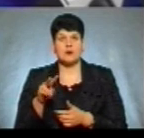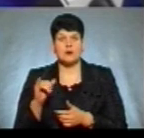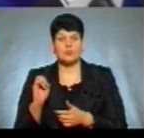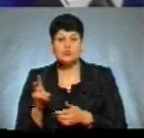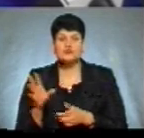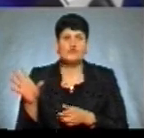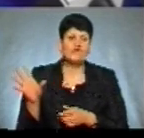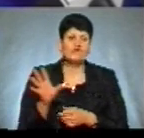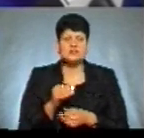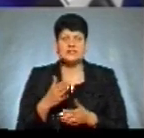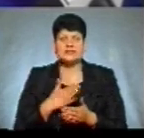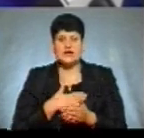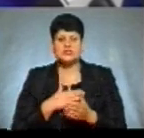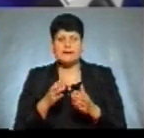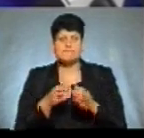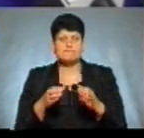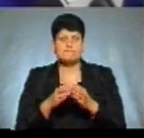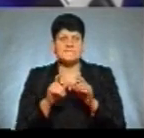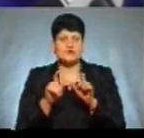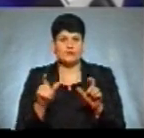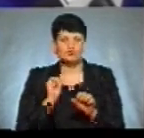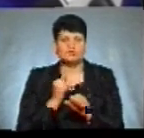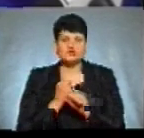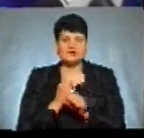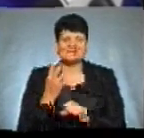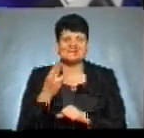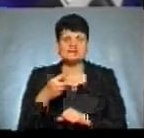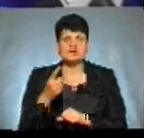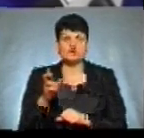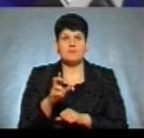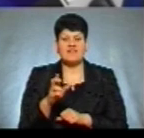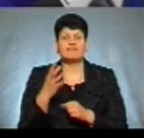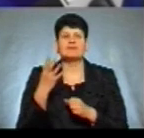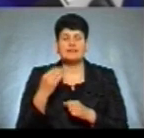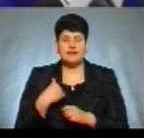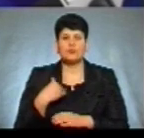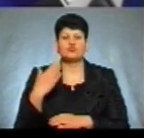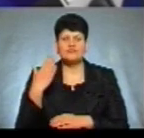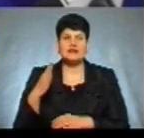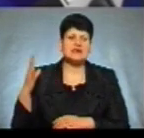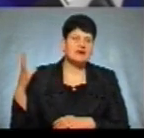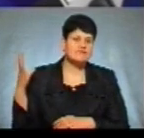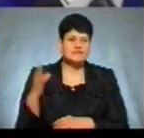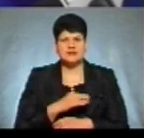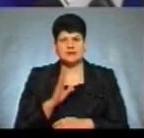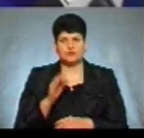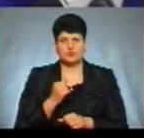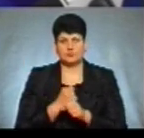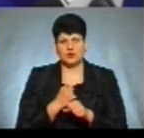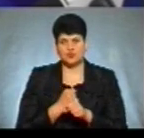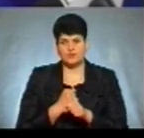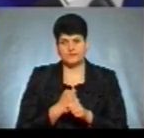наші територіальні підрозділи будуть працювати 31 березня. Тобто в день голосування всі підрозділи будуть працювати,